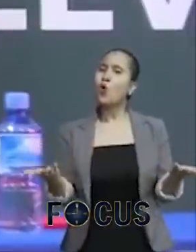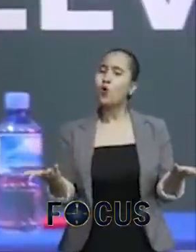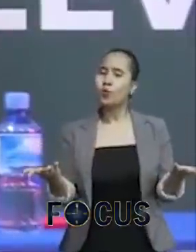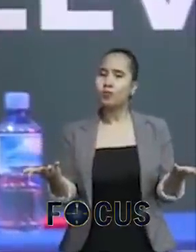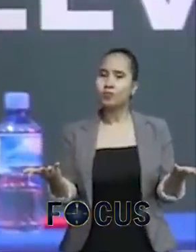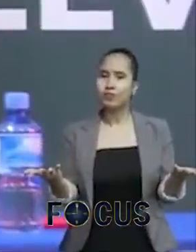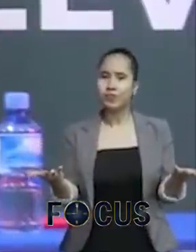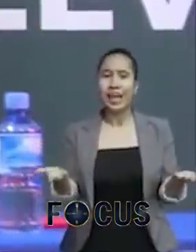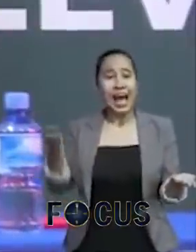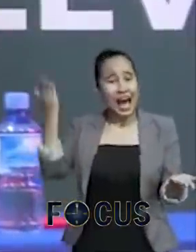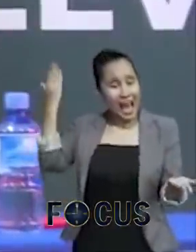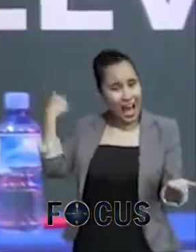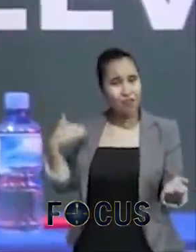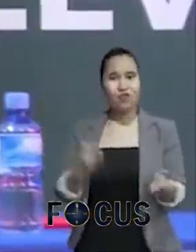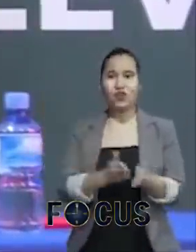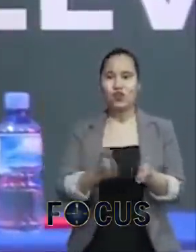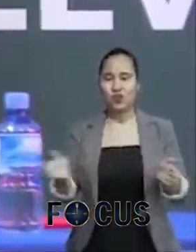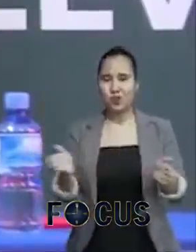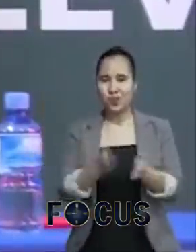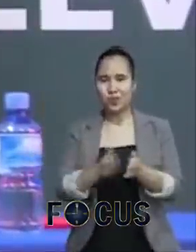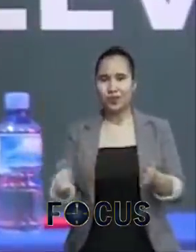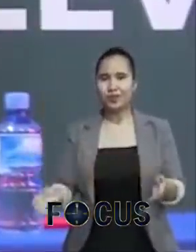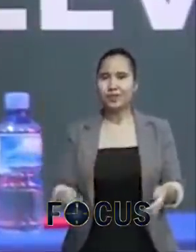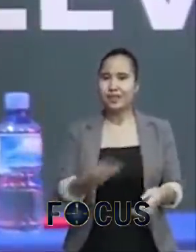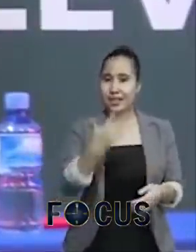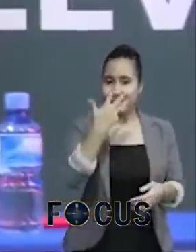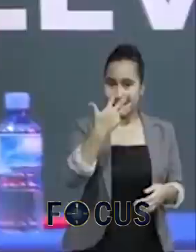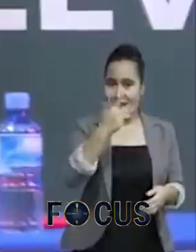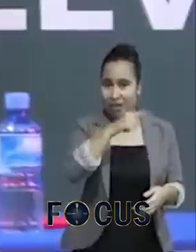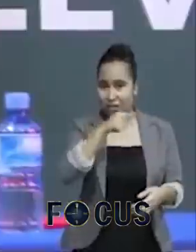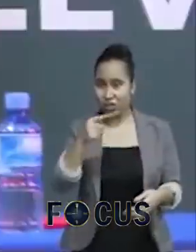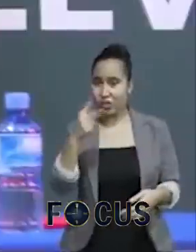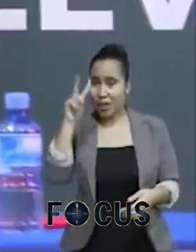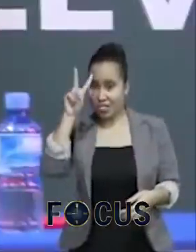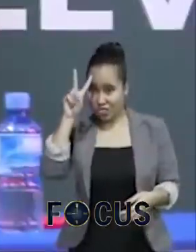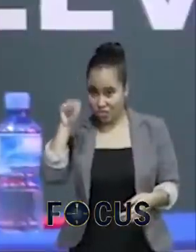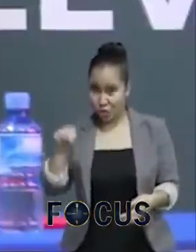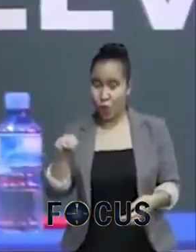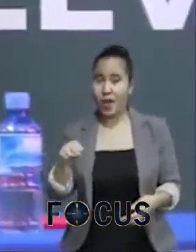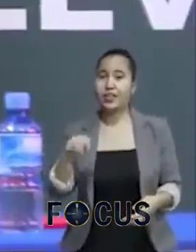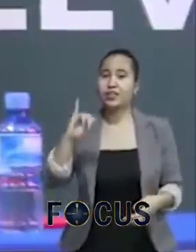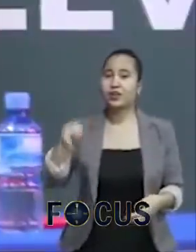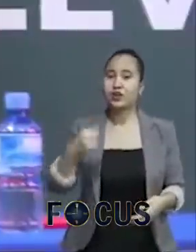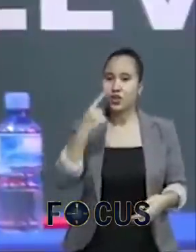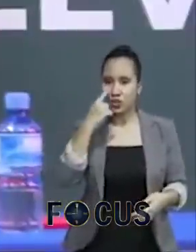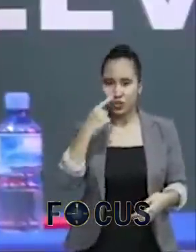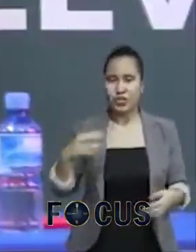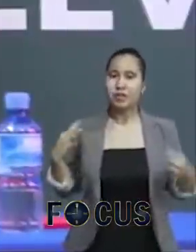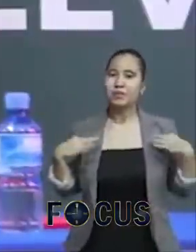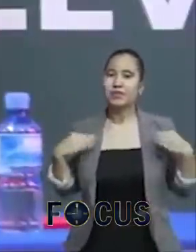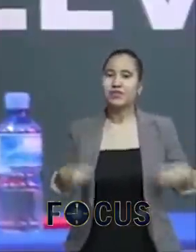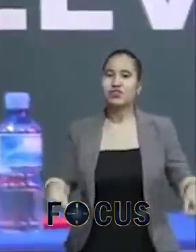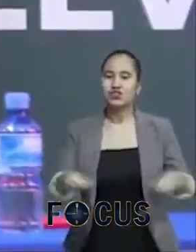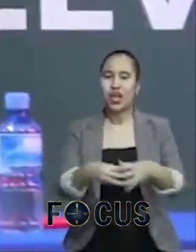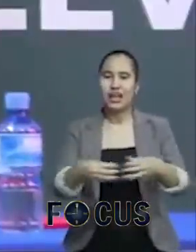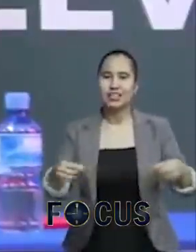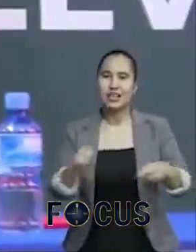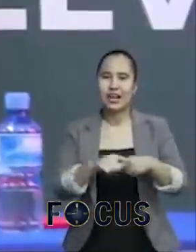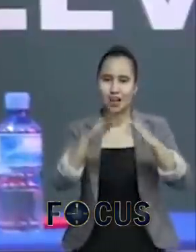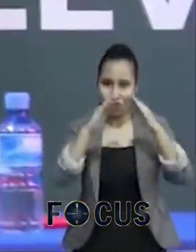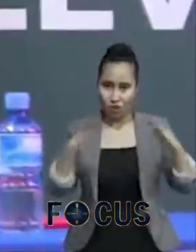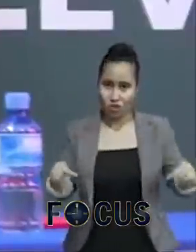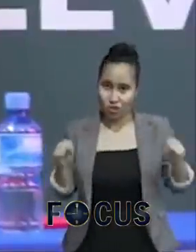de afgelopen periode, en wel van 9 tot en met 20 juni, heeft het ministerie van Sociale Zaken en